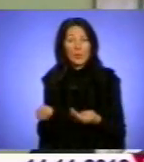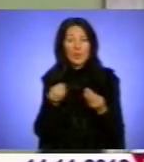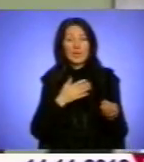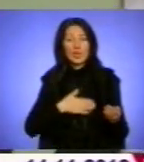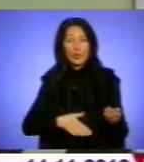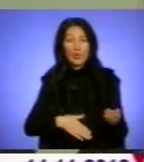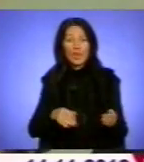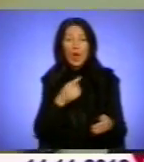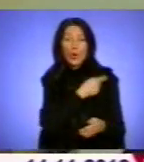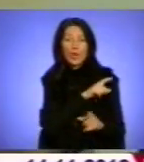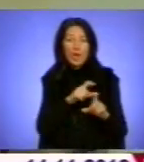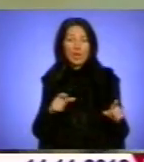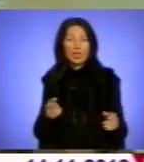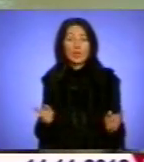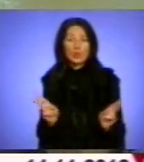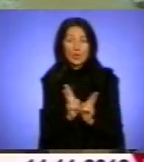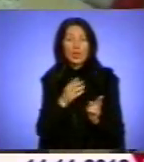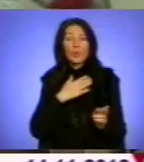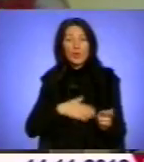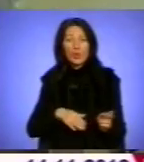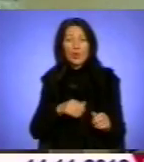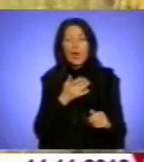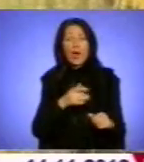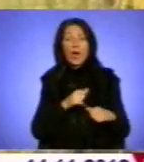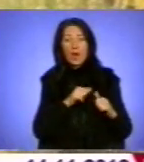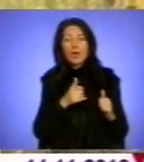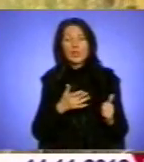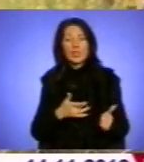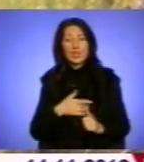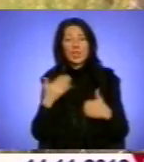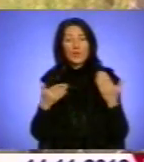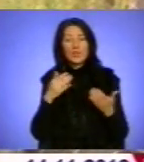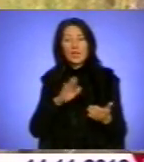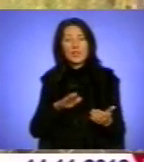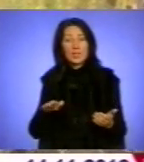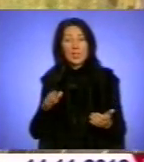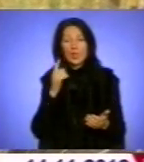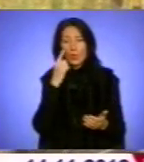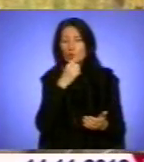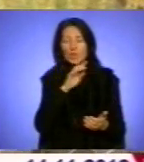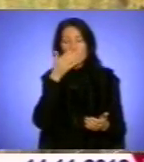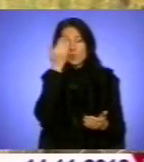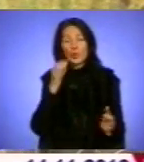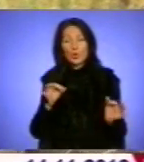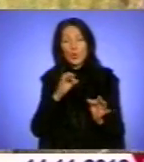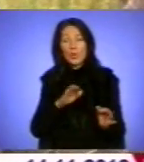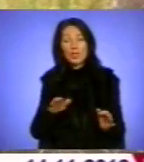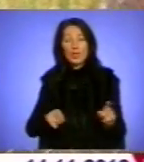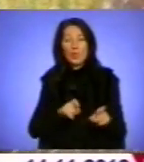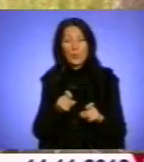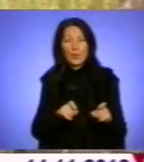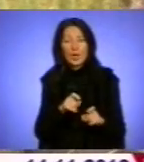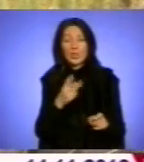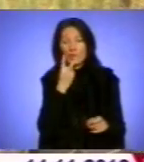привітно, а щирі й веселі дитячі очі вони не забудуть ніколи. Всі дітки завжди бігали, дивилися, щось вигукували